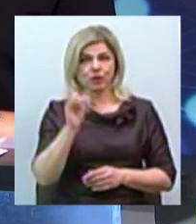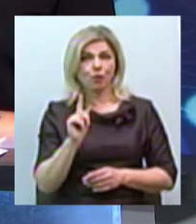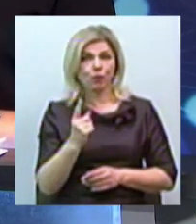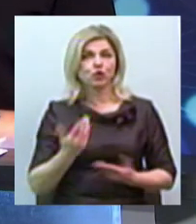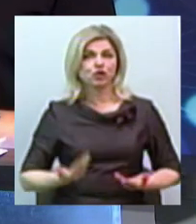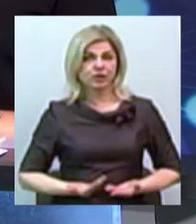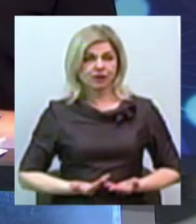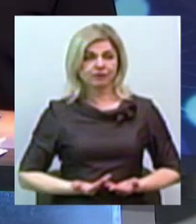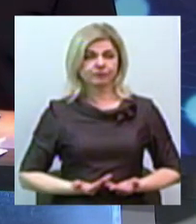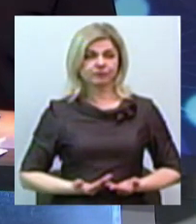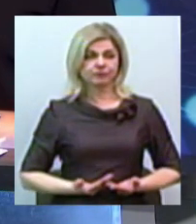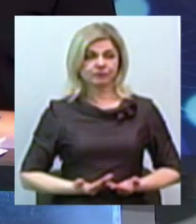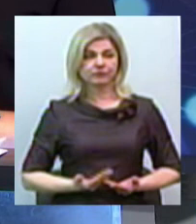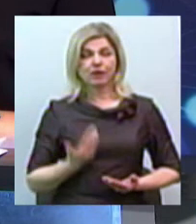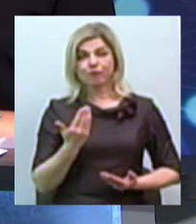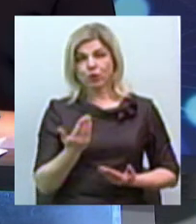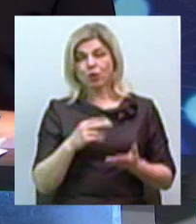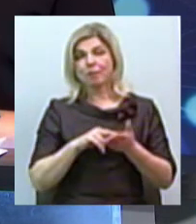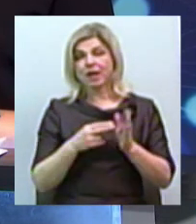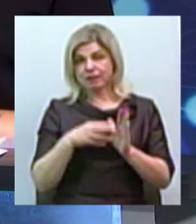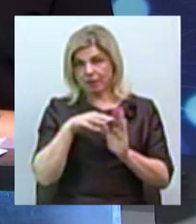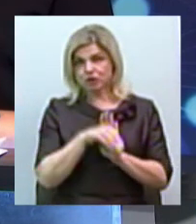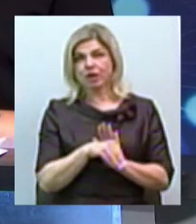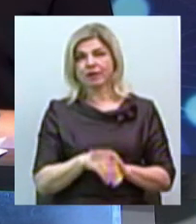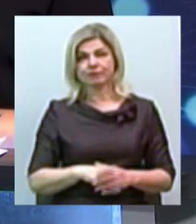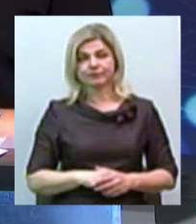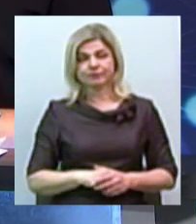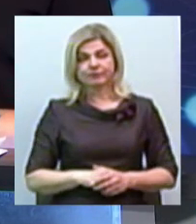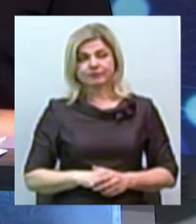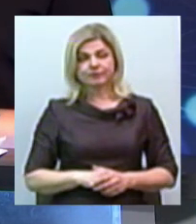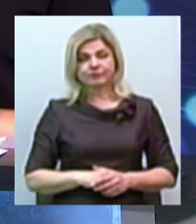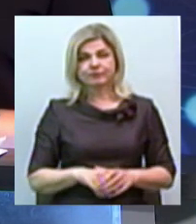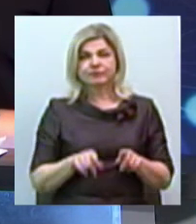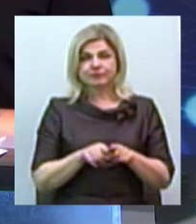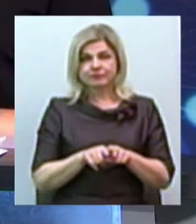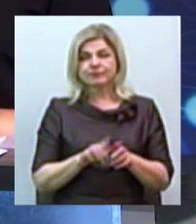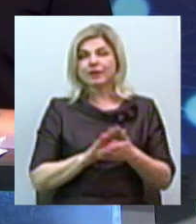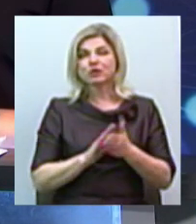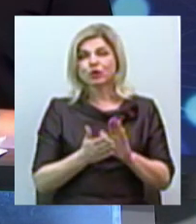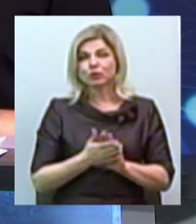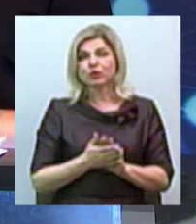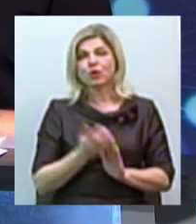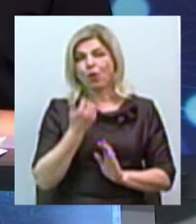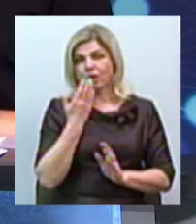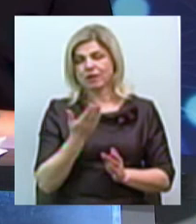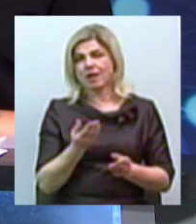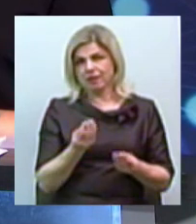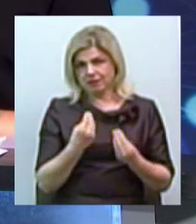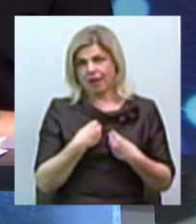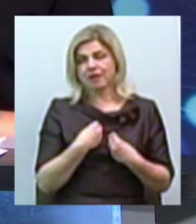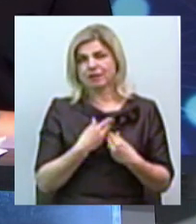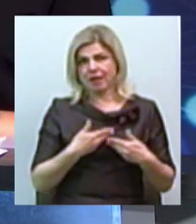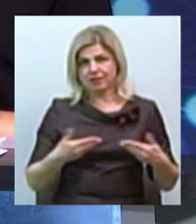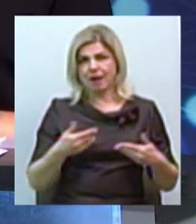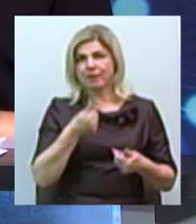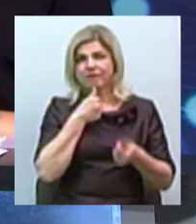життя, воно передбачає, скажімо, такі ситуації, які кидають нам виклик